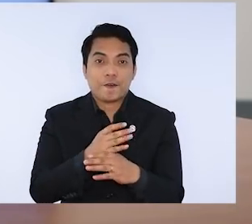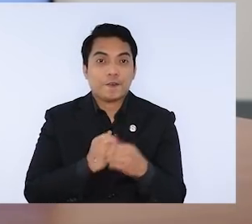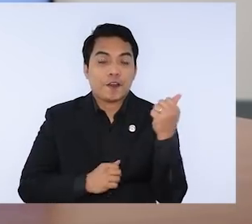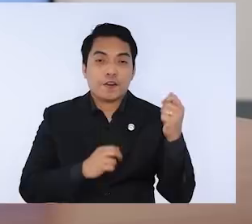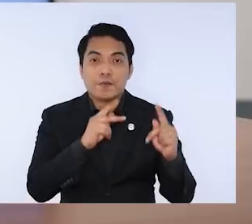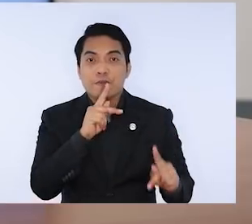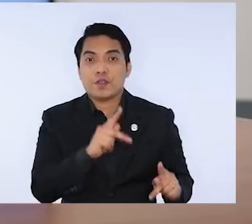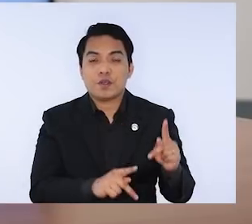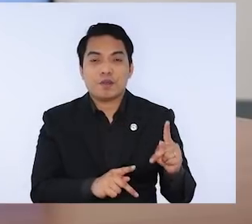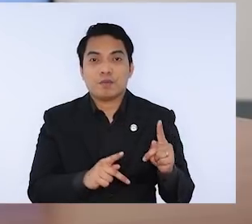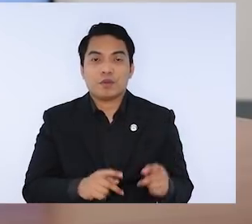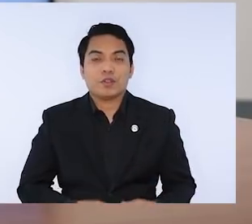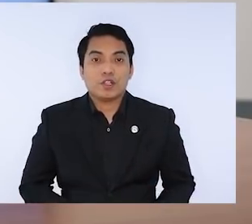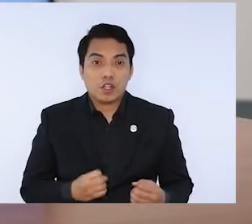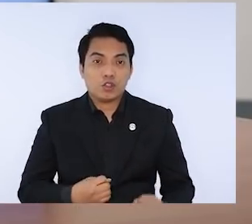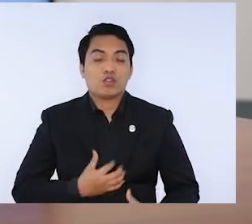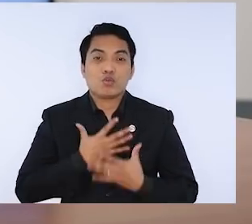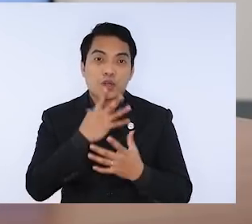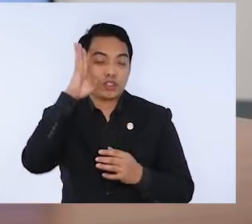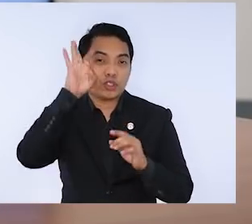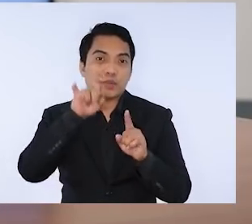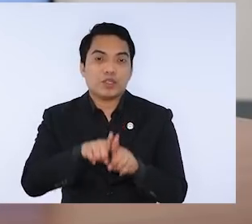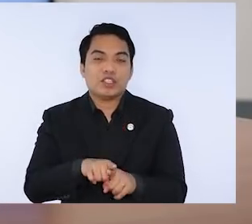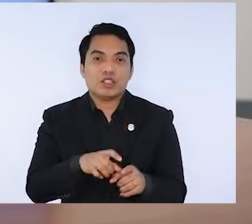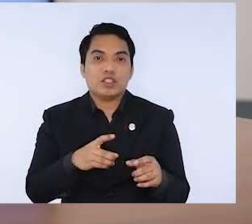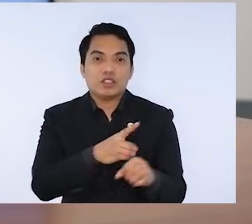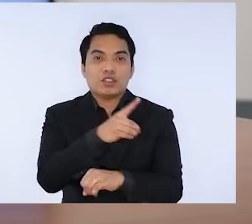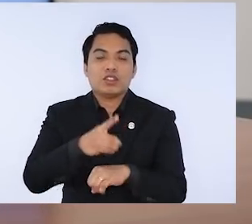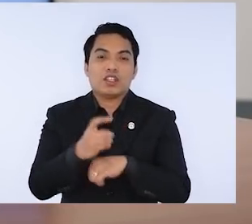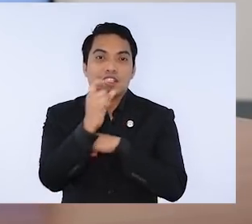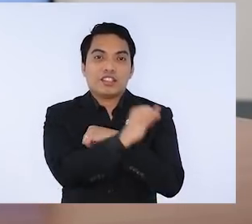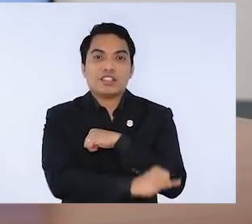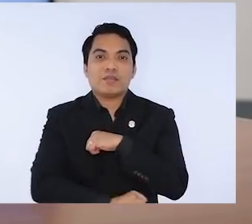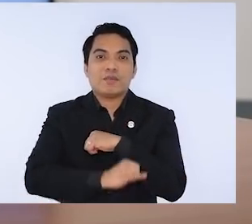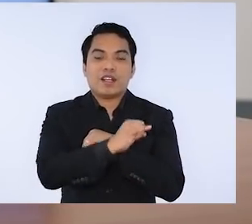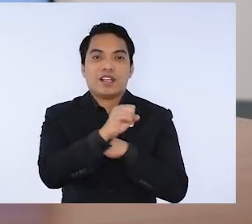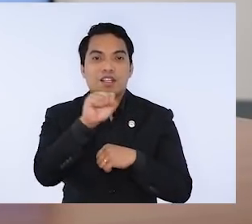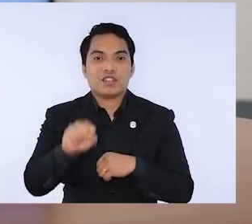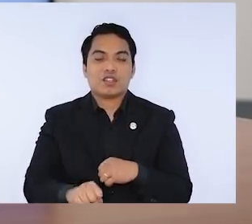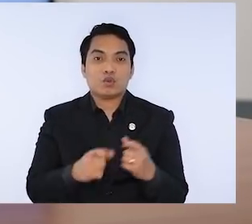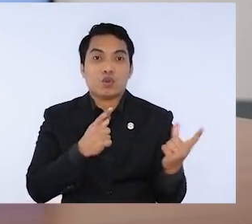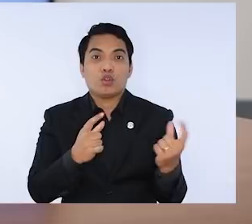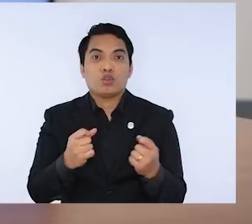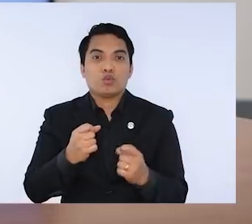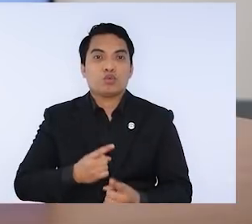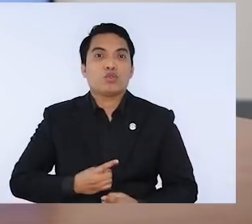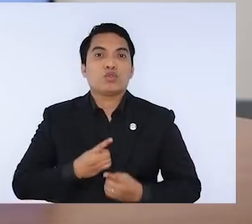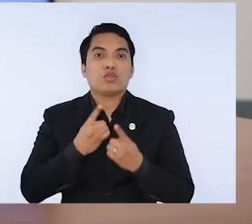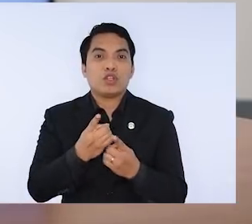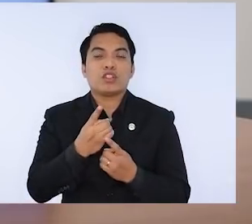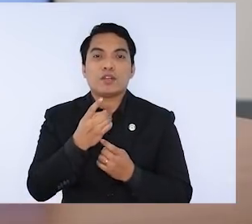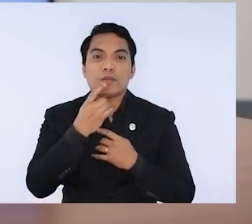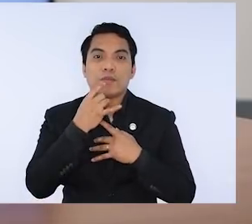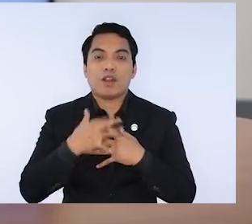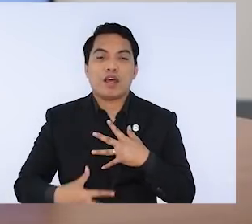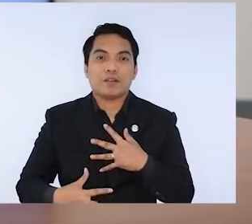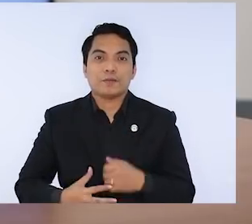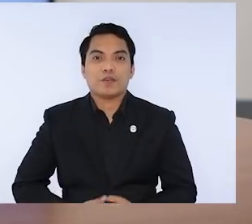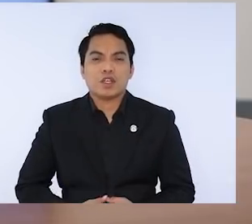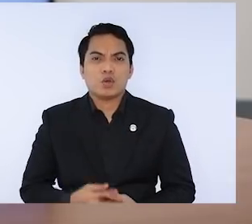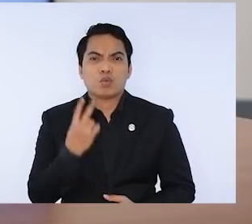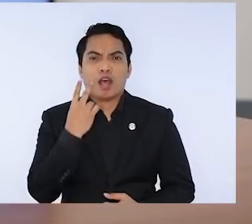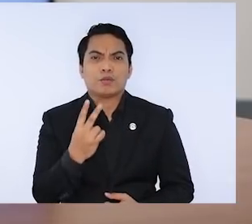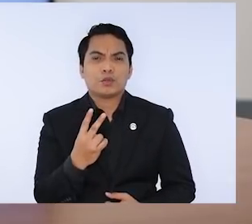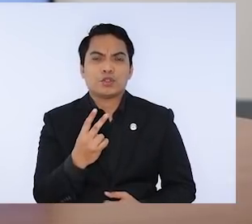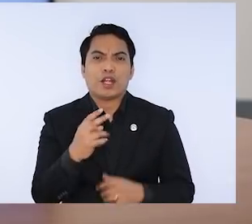ang nag-udyok sa mga kapatid sa distrito ng Isabela South upang magsagawa ng blood donation. Saksihan ang kanilang